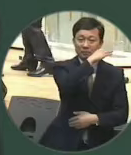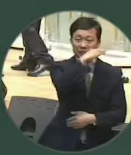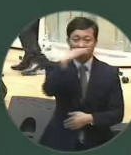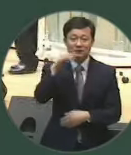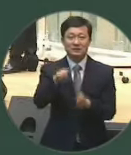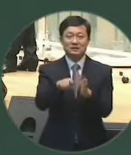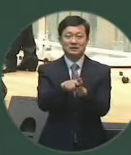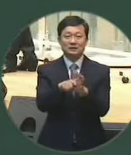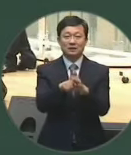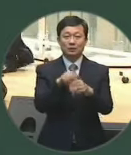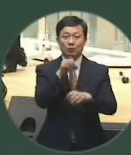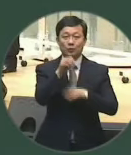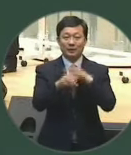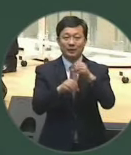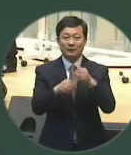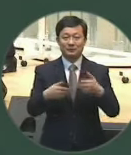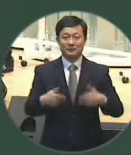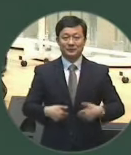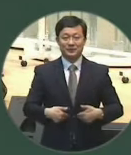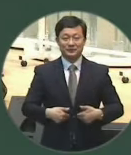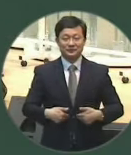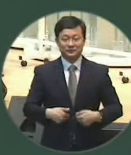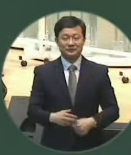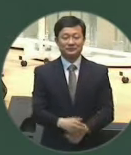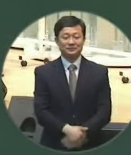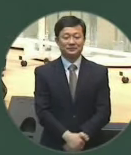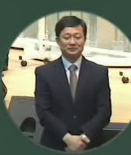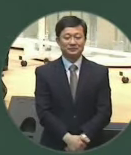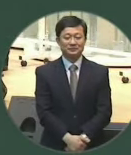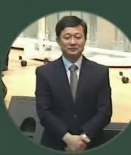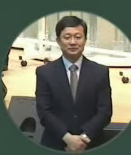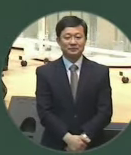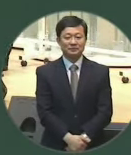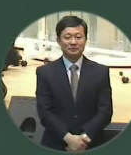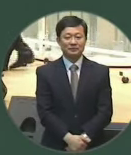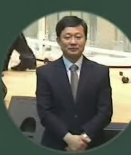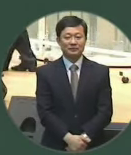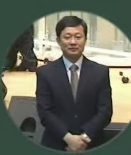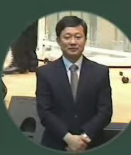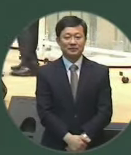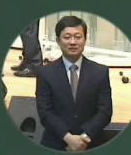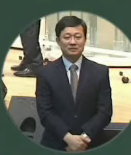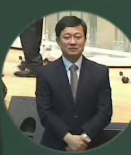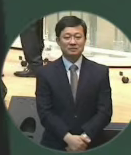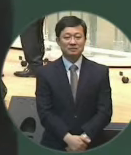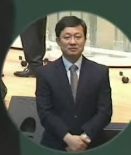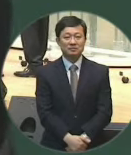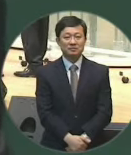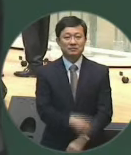올바른 신앙 고백 필요합니다. We need the proper confession of faith.